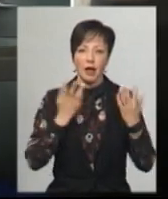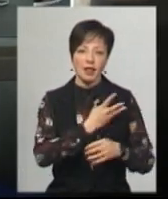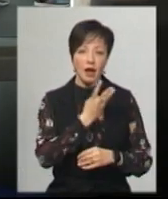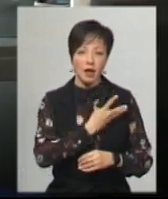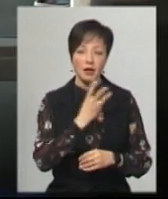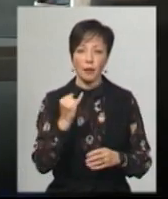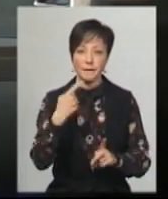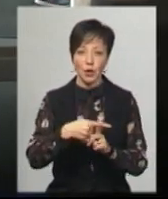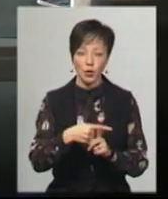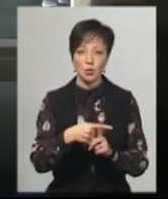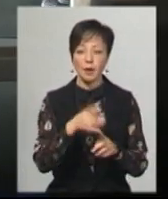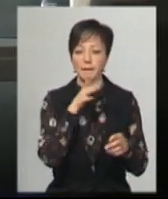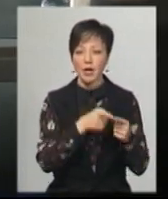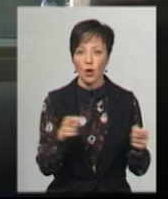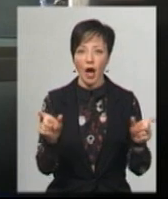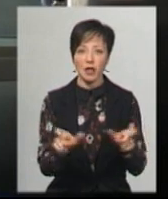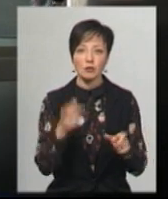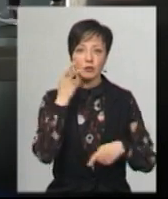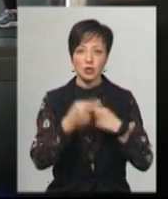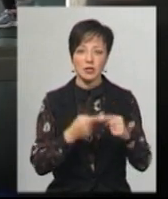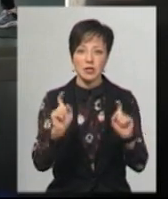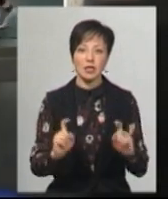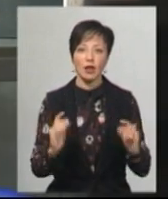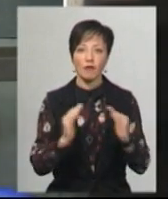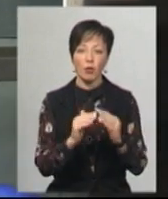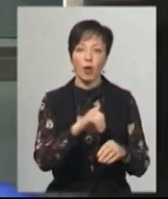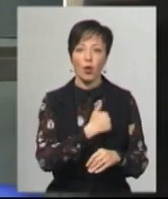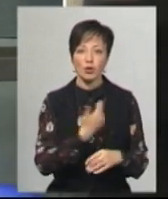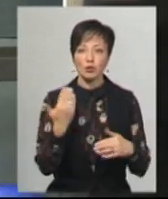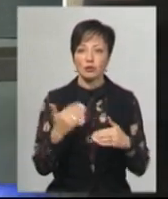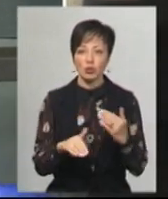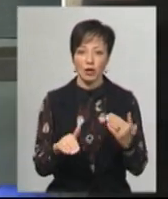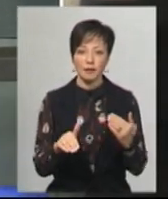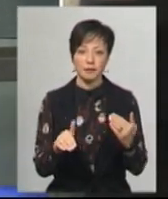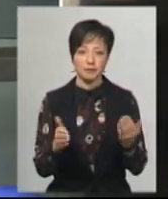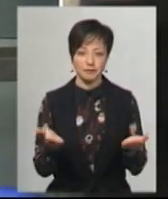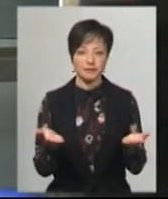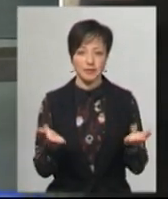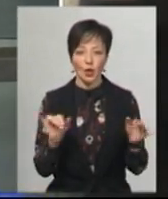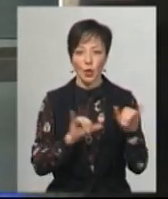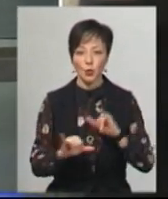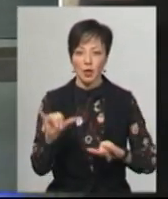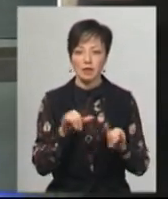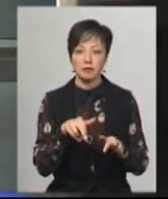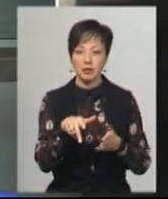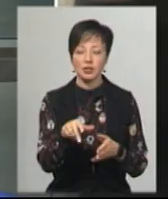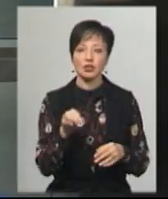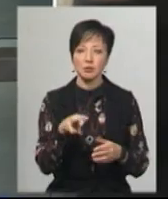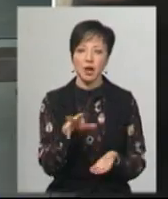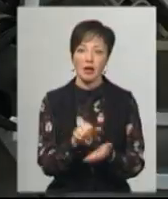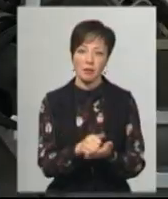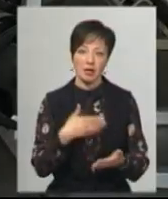І плюс в період карантину, коли ми постійно сиділи вдома, то хотілося вже кудись піти і чимось